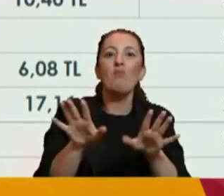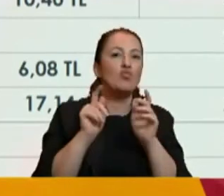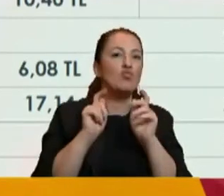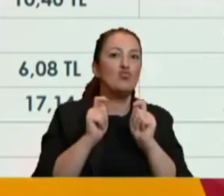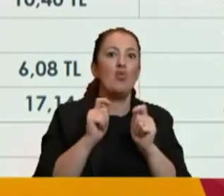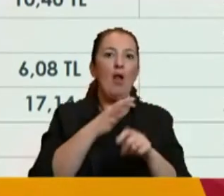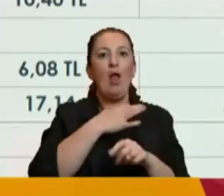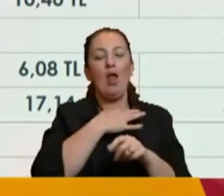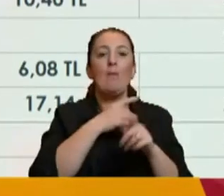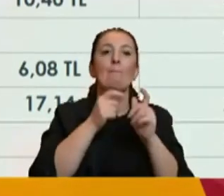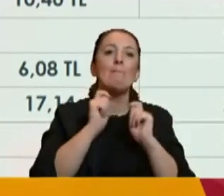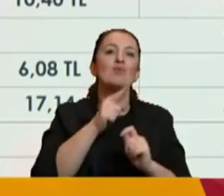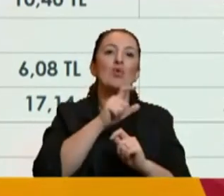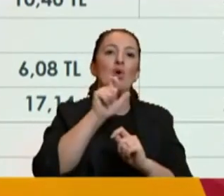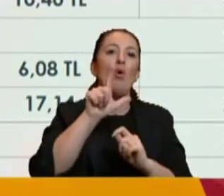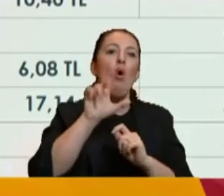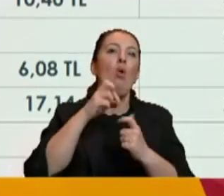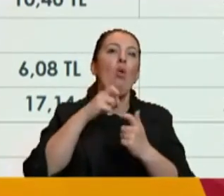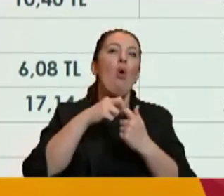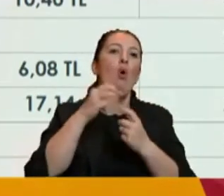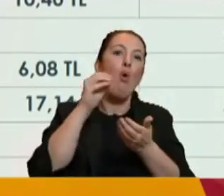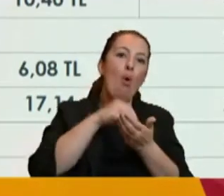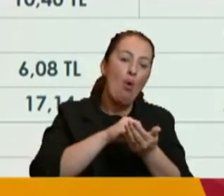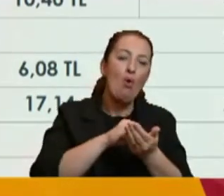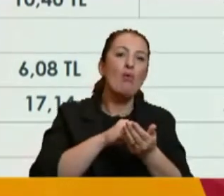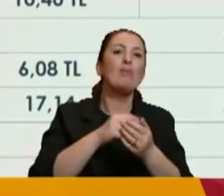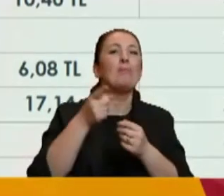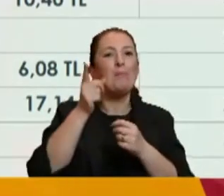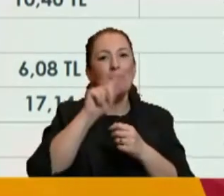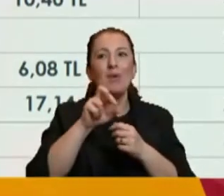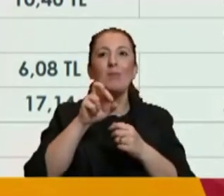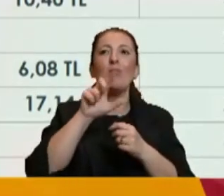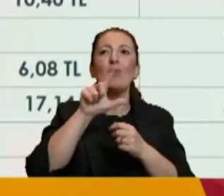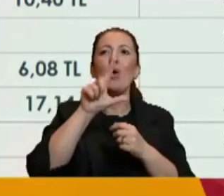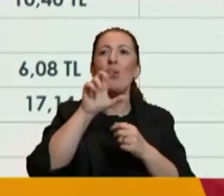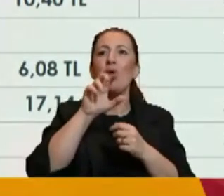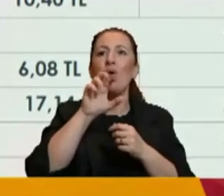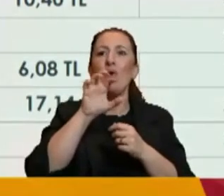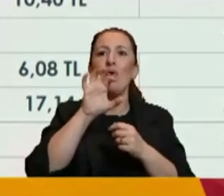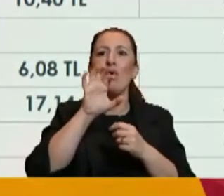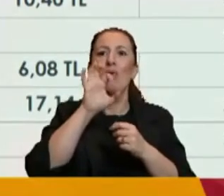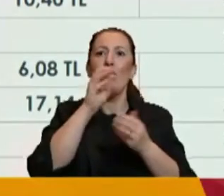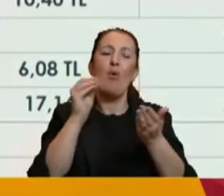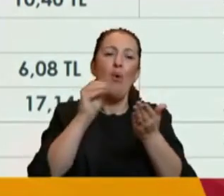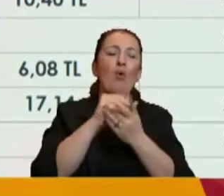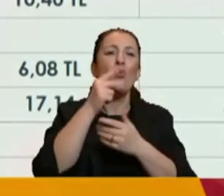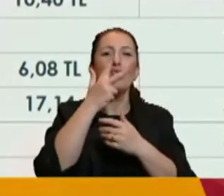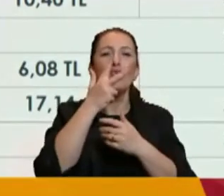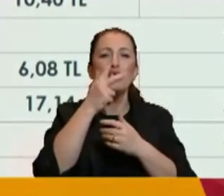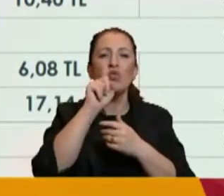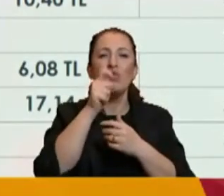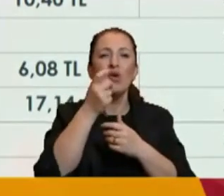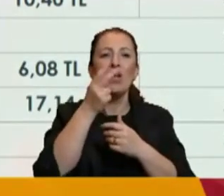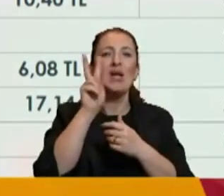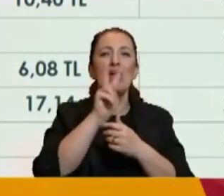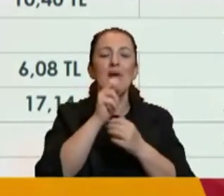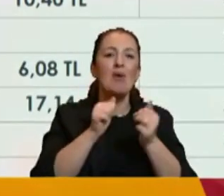polielektrolit Bu da bir yardımcı programdır 3.20 kat Euro